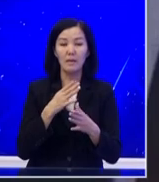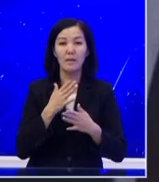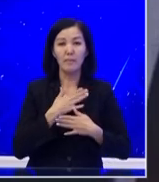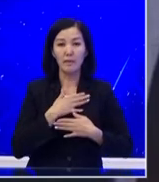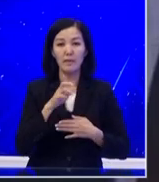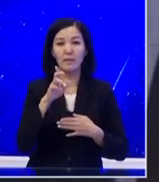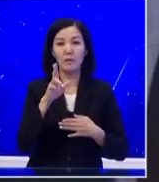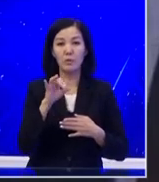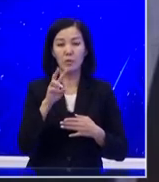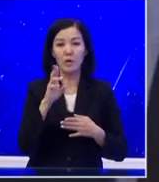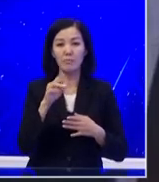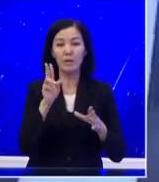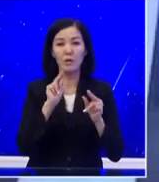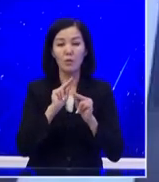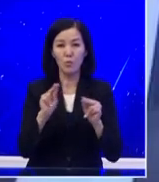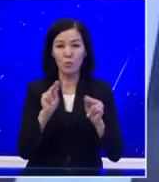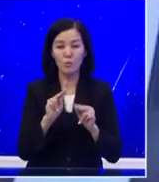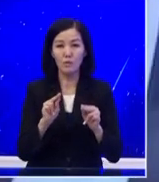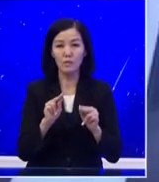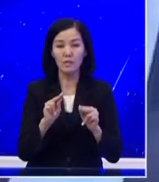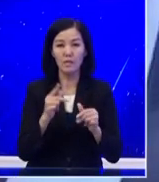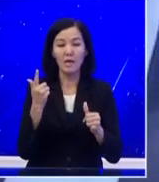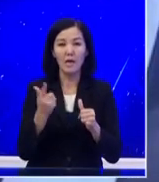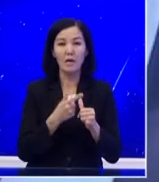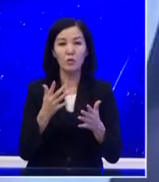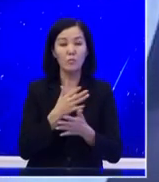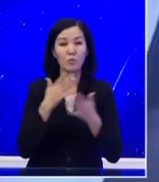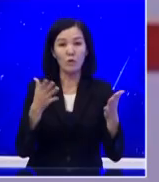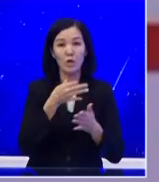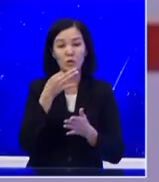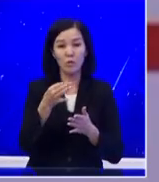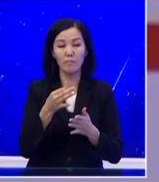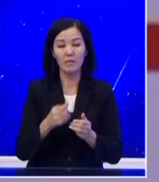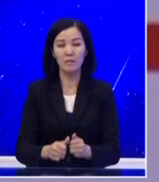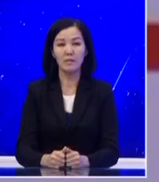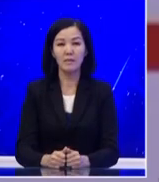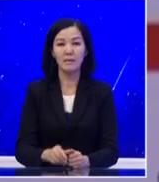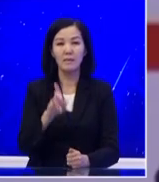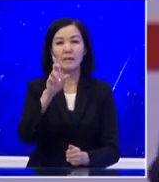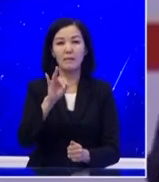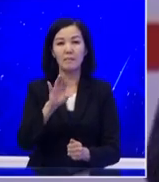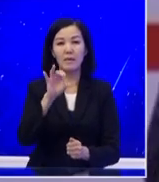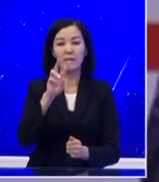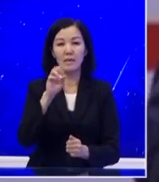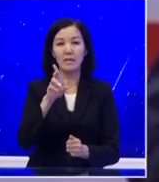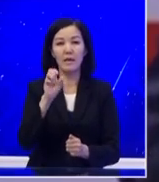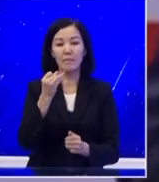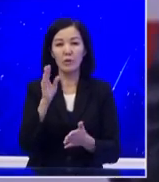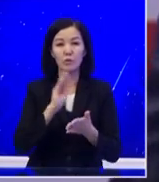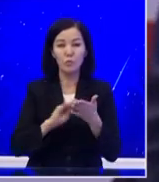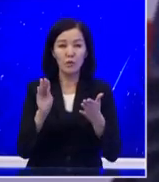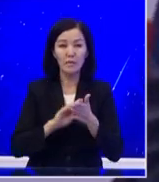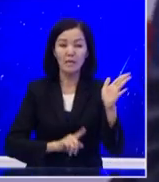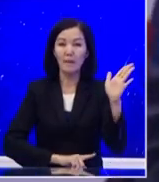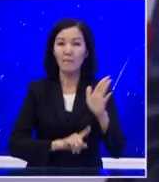Бейсен Құранбектің шәкірті деген атты алып жүру өте үлкен жауапкершілік. Бейсен Абайұлы журналистикаға келген күннен